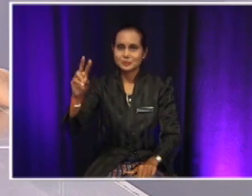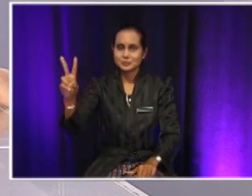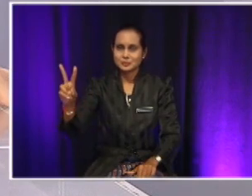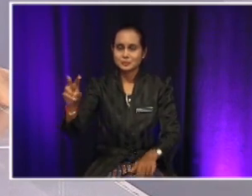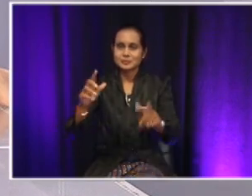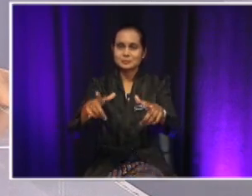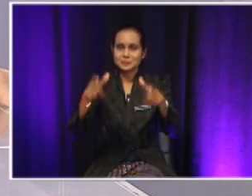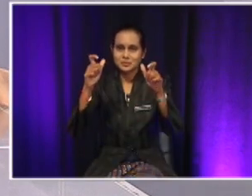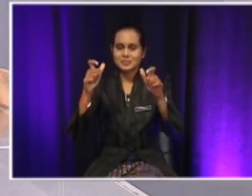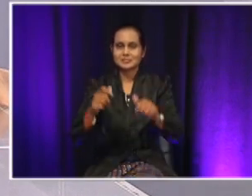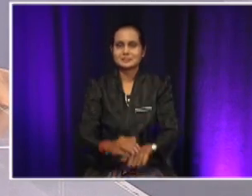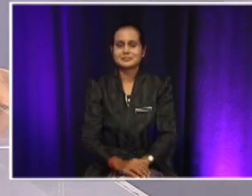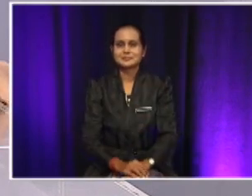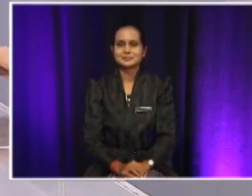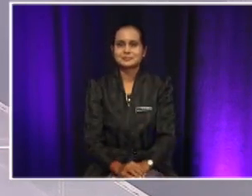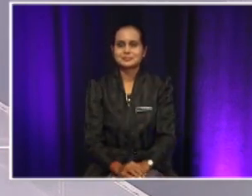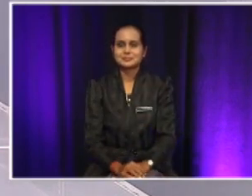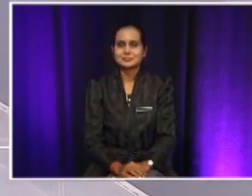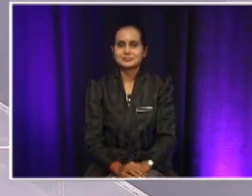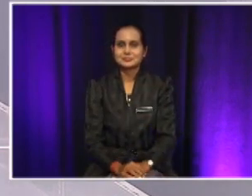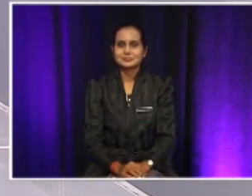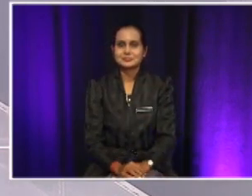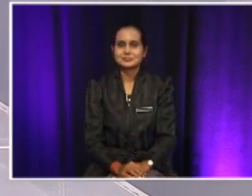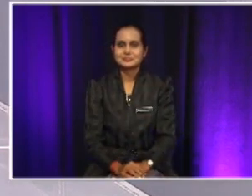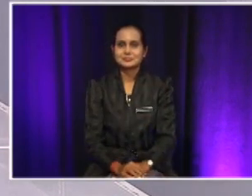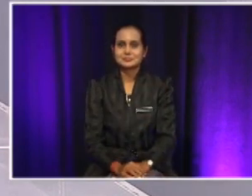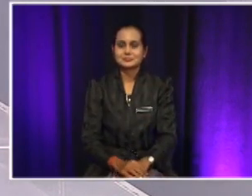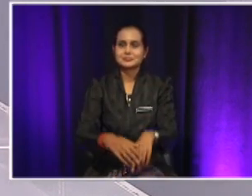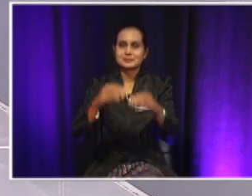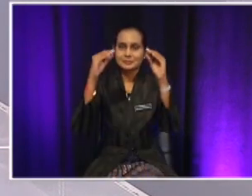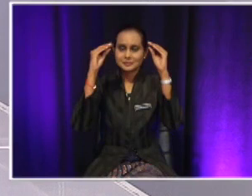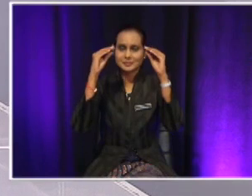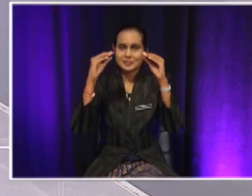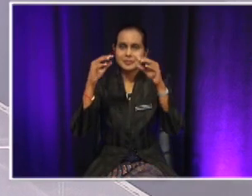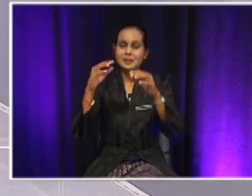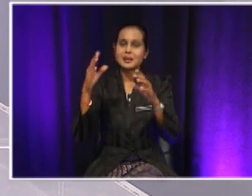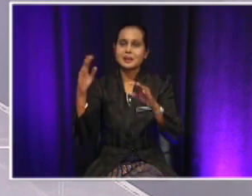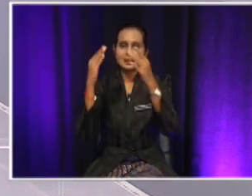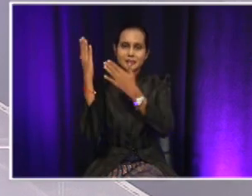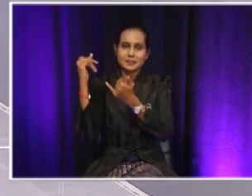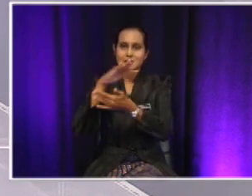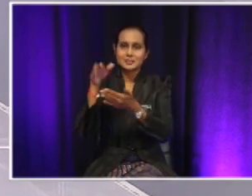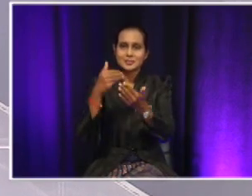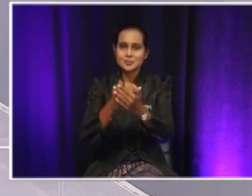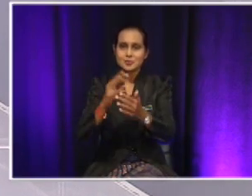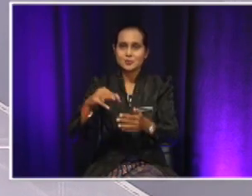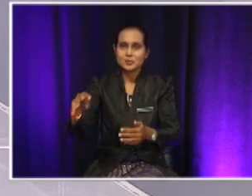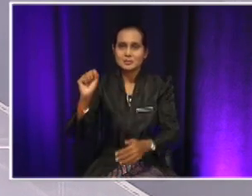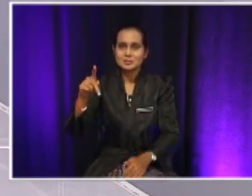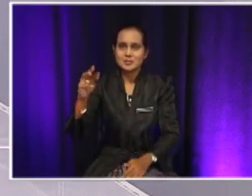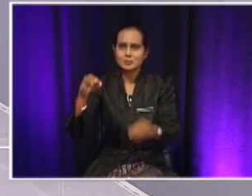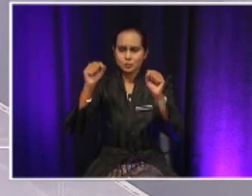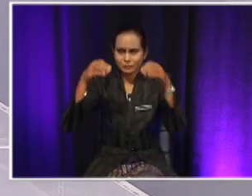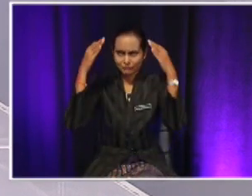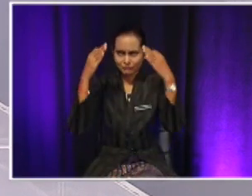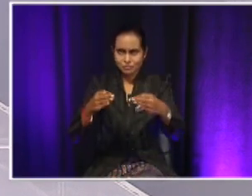hos anda pada hari ini. Abang Fizi harapkan kepada semua calon-calon SPM dapat memberikan fokus terhadap apa yang bakal diterangkan